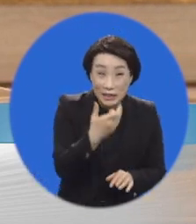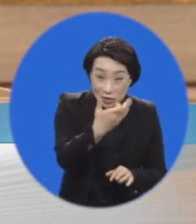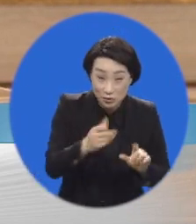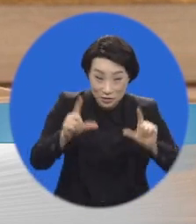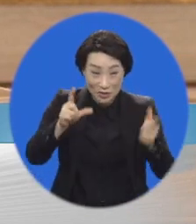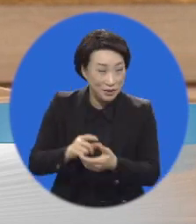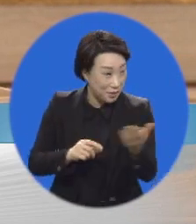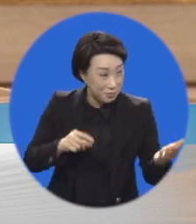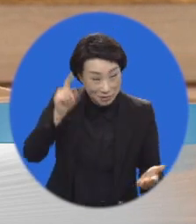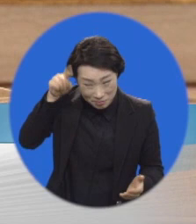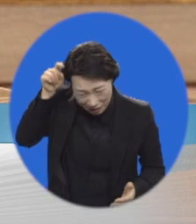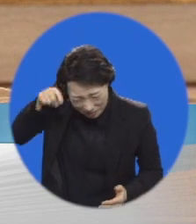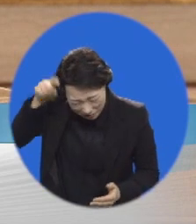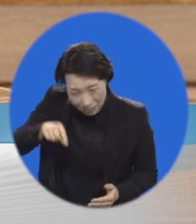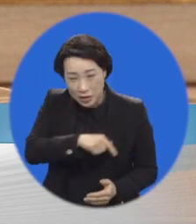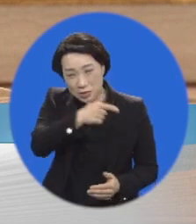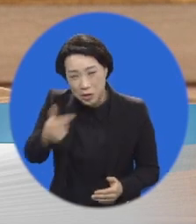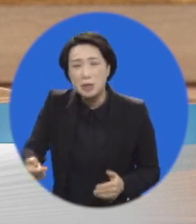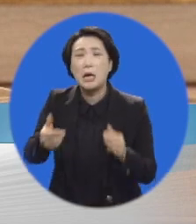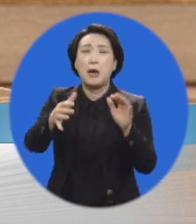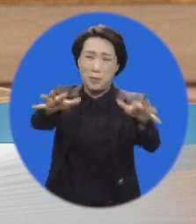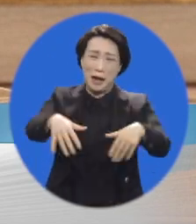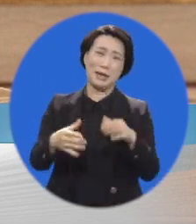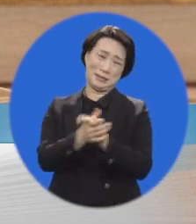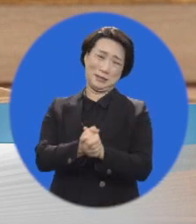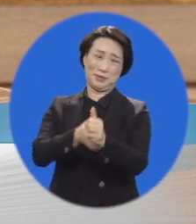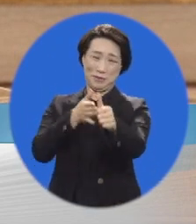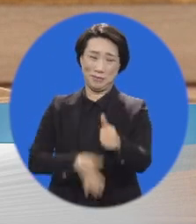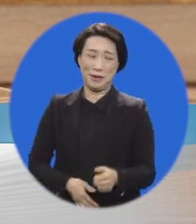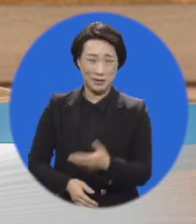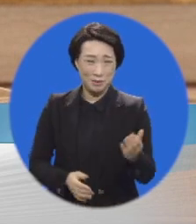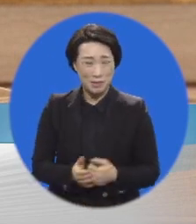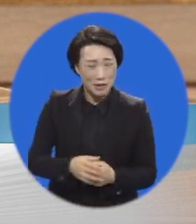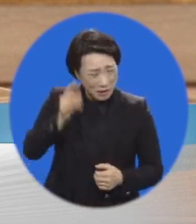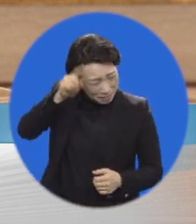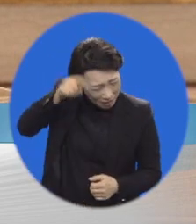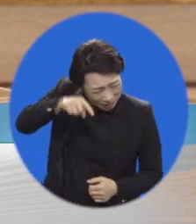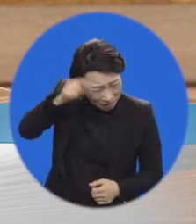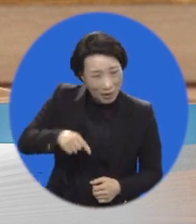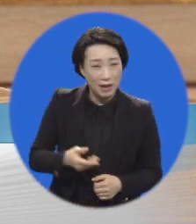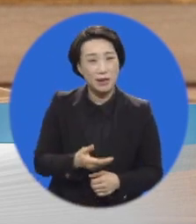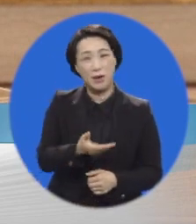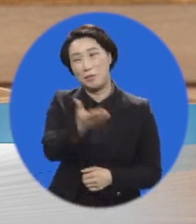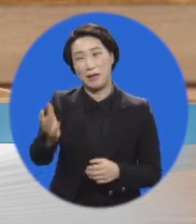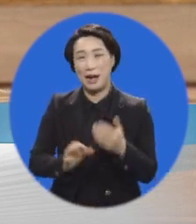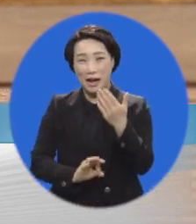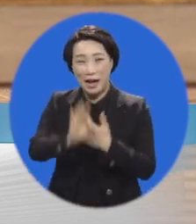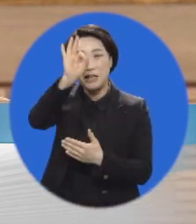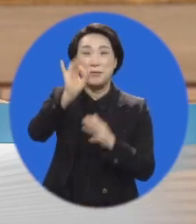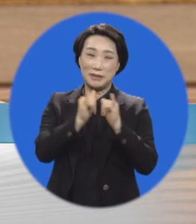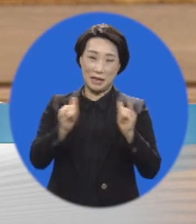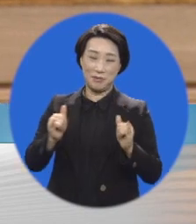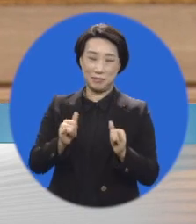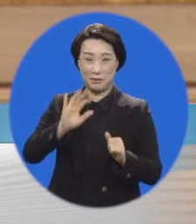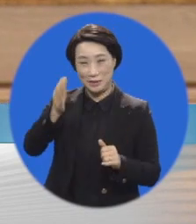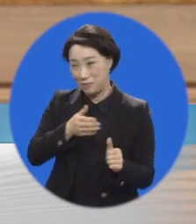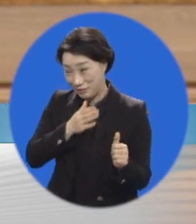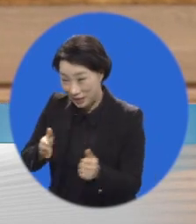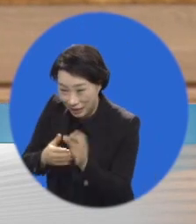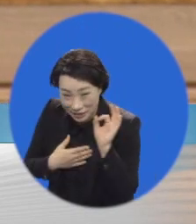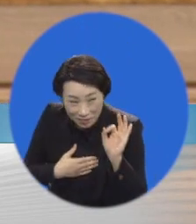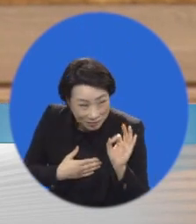2019년도는 매일 저녁마다 기도해서 내일 아침에 하루하루가 아침에 사람들 되기를 주님의 이름으로 축원합니다.